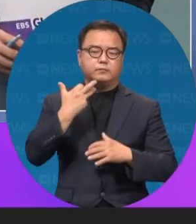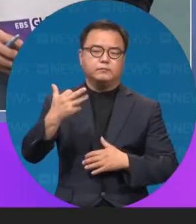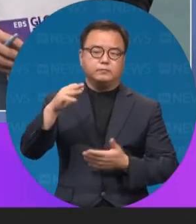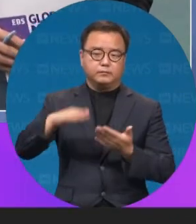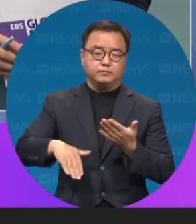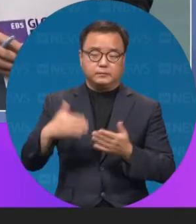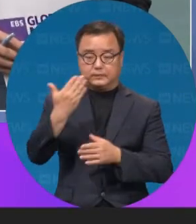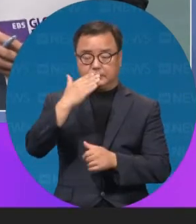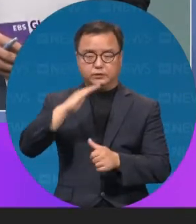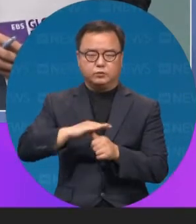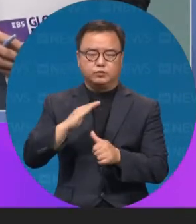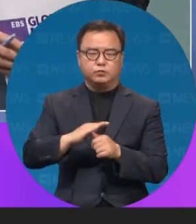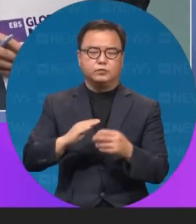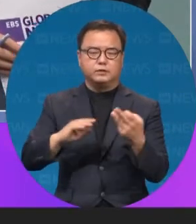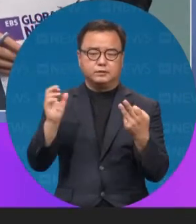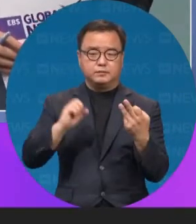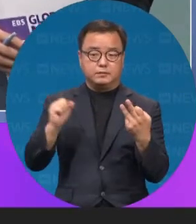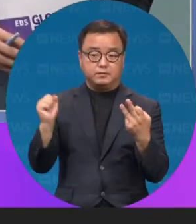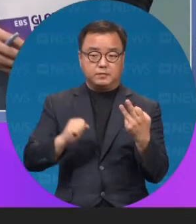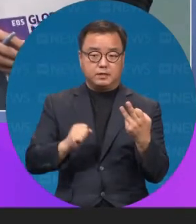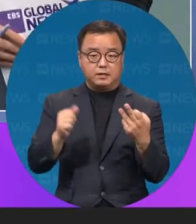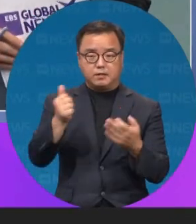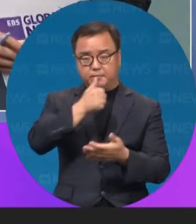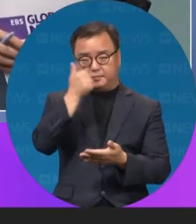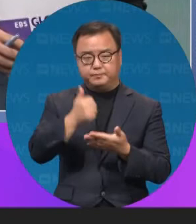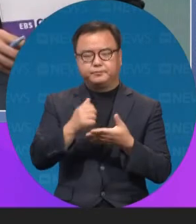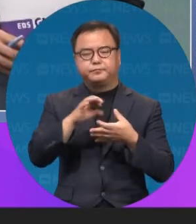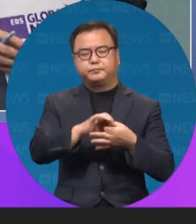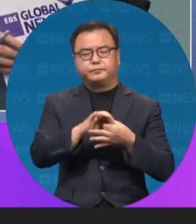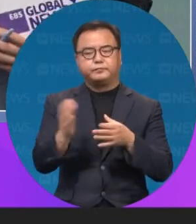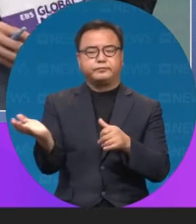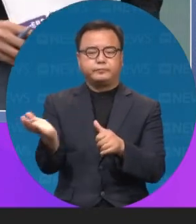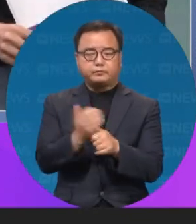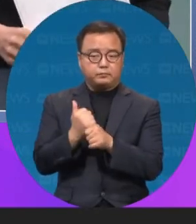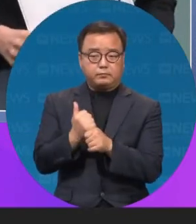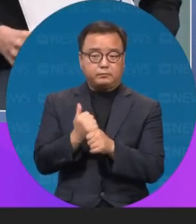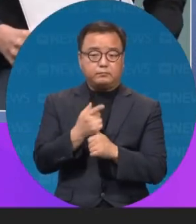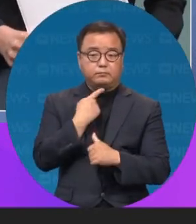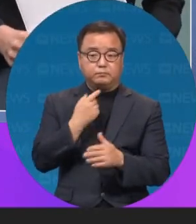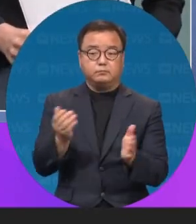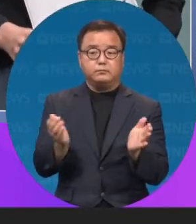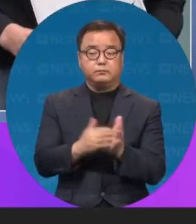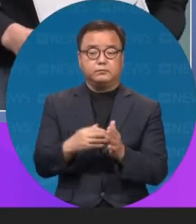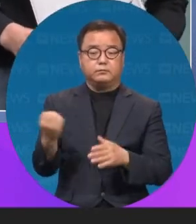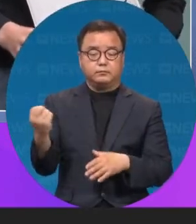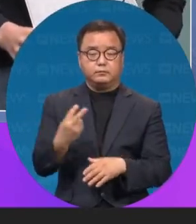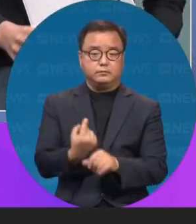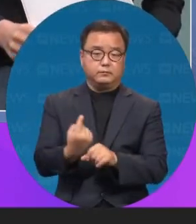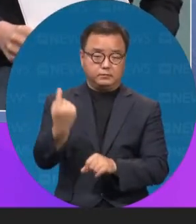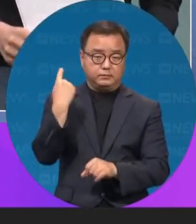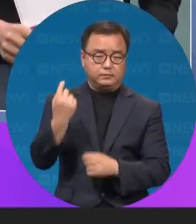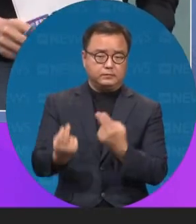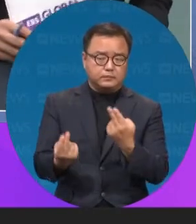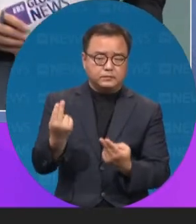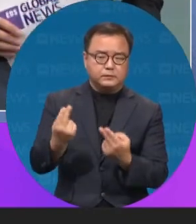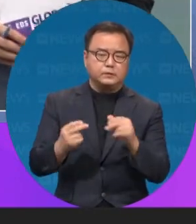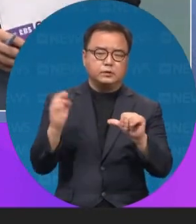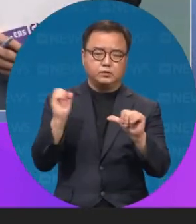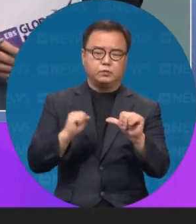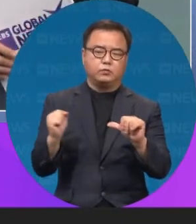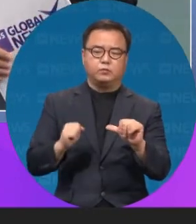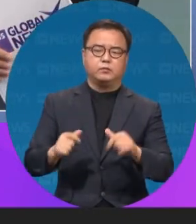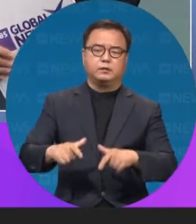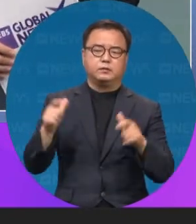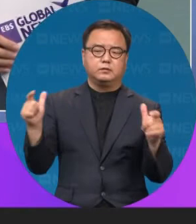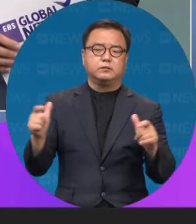13% 가 범죄의 연료 대체 포 된 것으로 확인되고 했는데요 또 작년과 비교해 5% 나 증가했다고